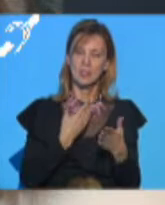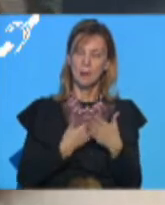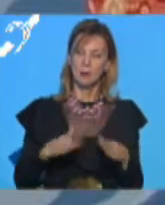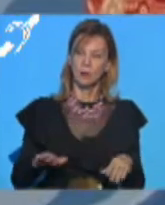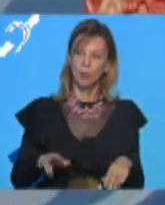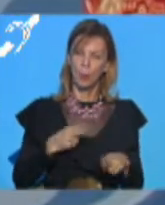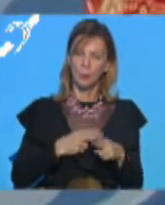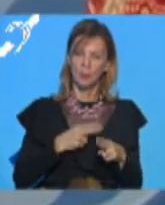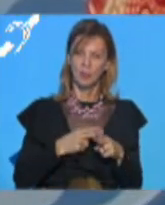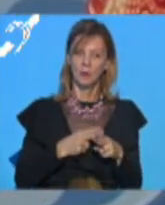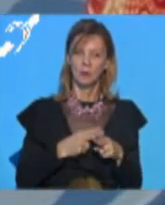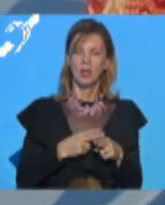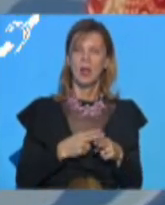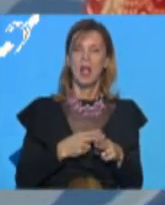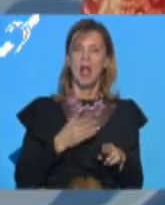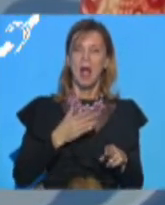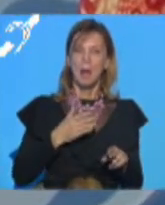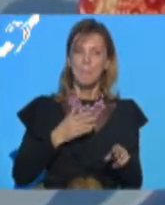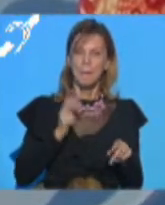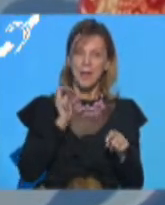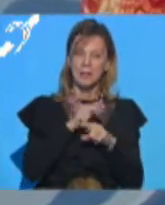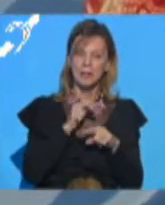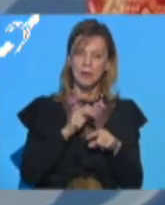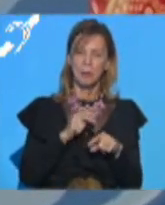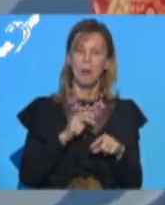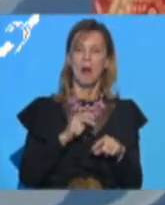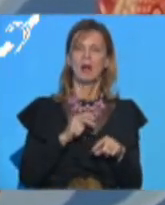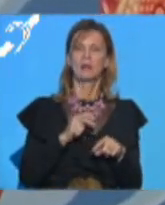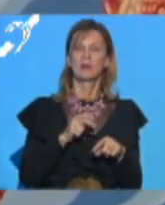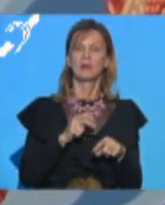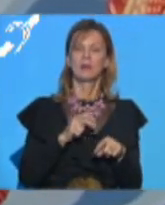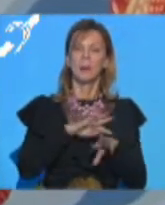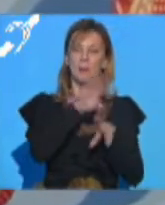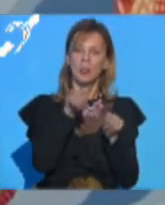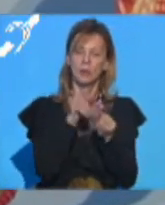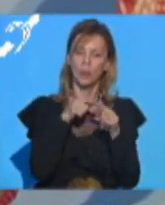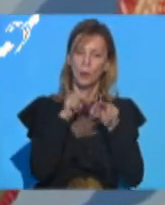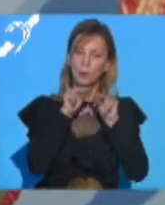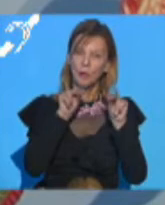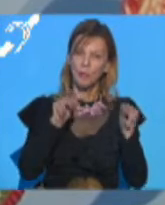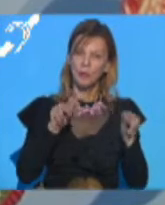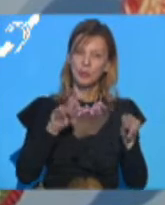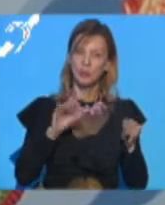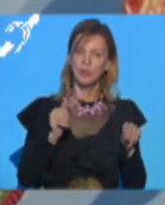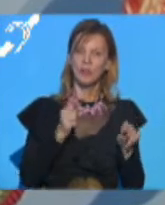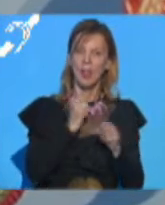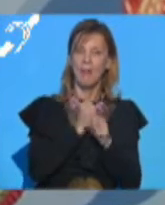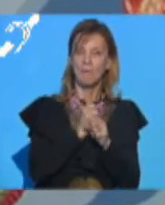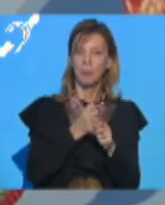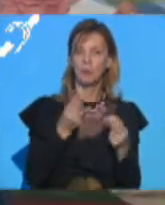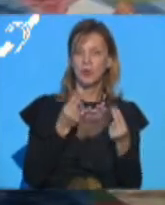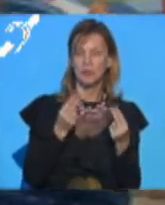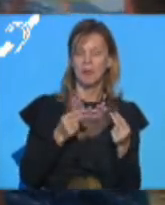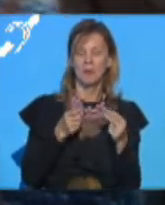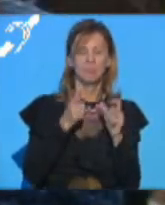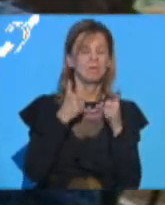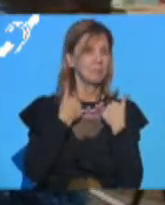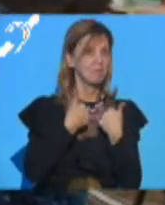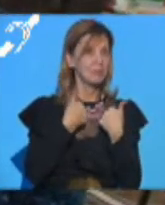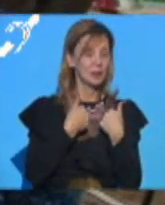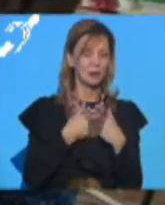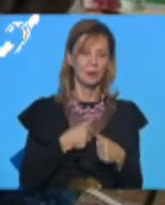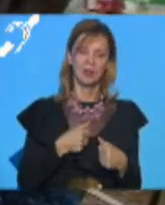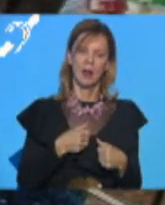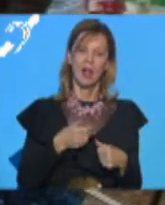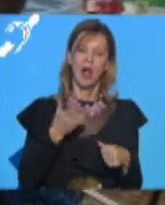implicat 100%, am încercat să dăm tot ce am putut mai bun, ne-am ascultat domnii profesori și a ieșit ceva spectaculos. A fost foarte